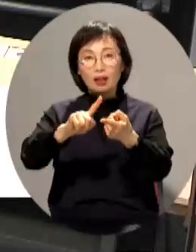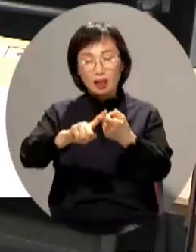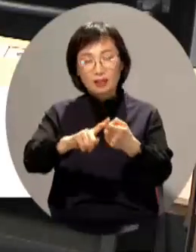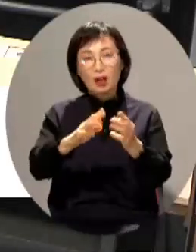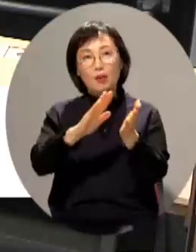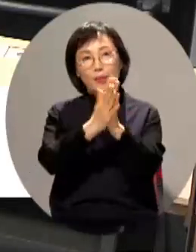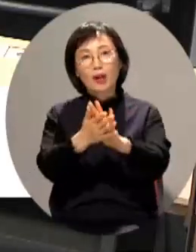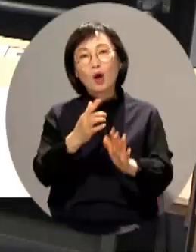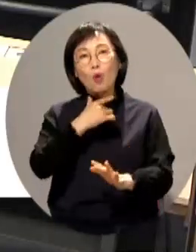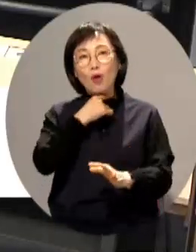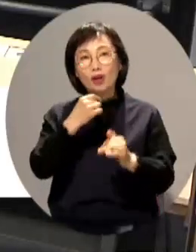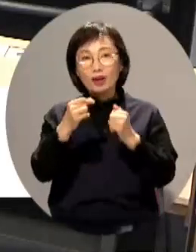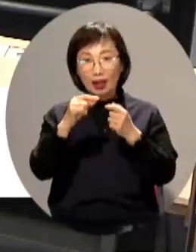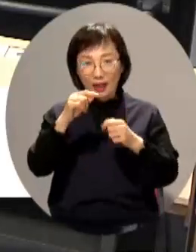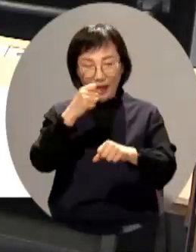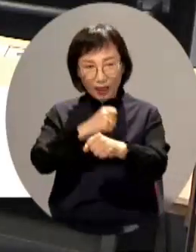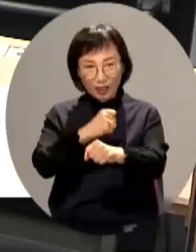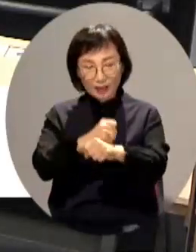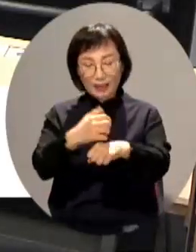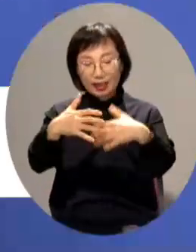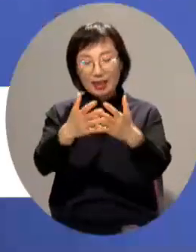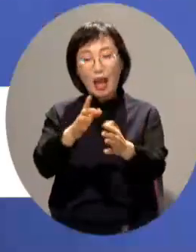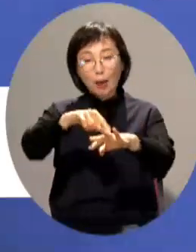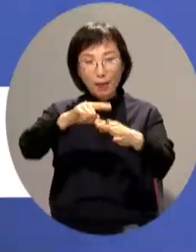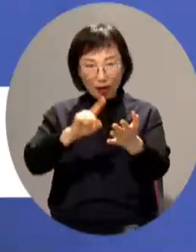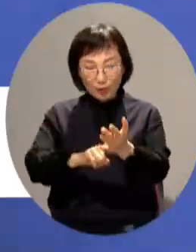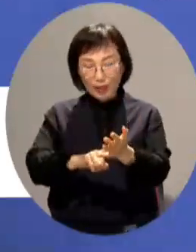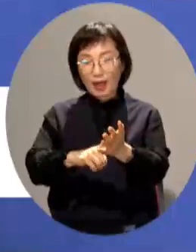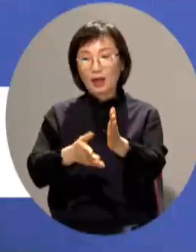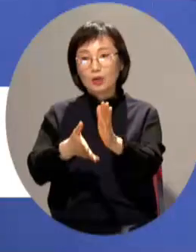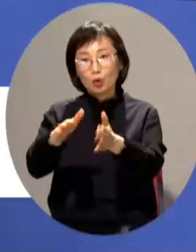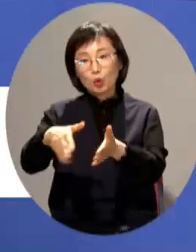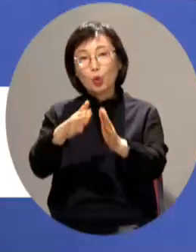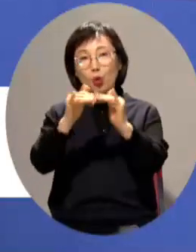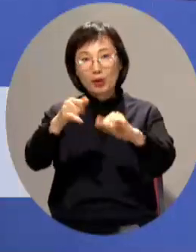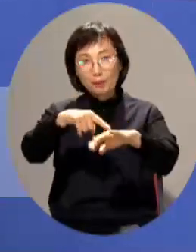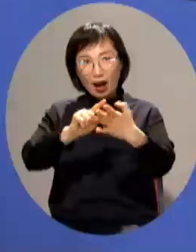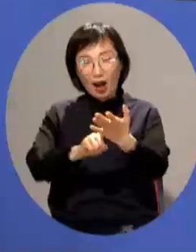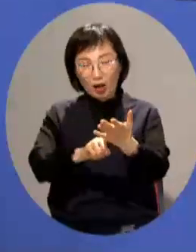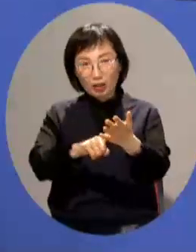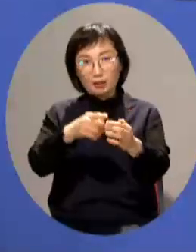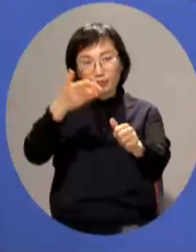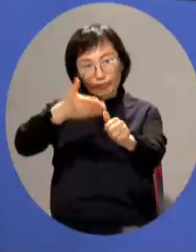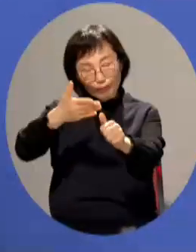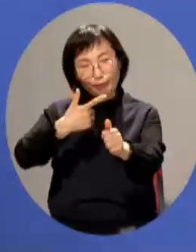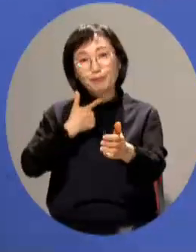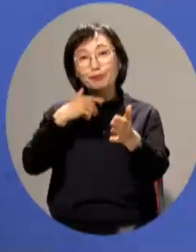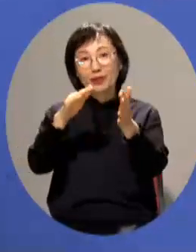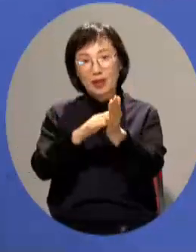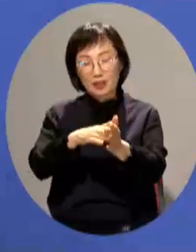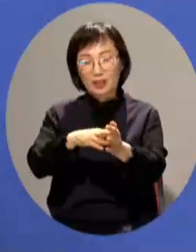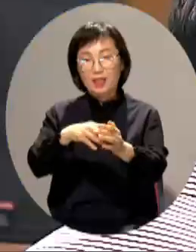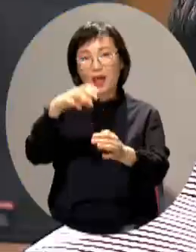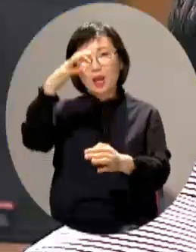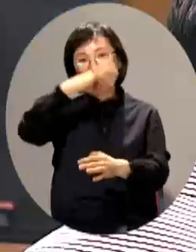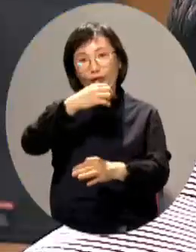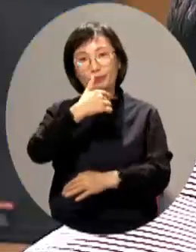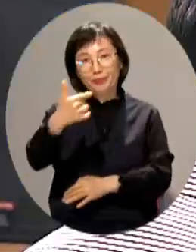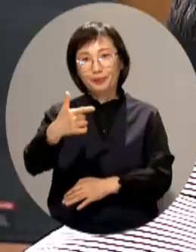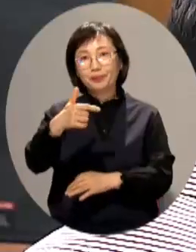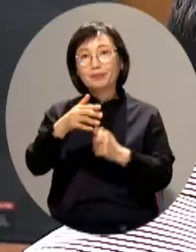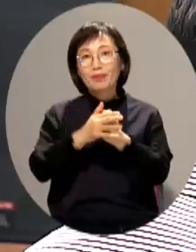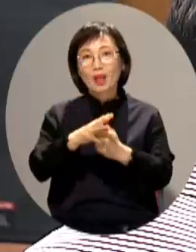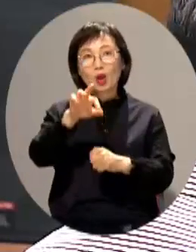바라는 당신과 민심을 파고든 것이 주효했던 것으로 분석됩니다 경선 최대 이변 이 어떤